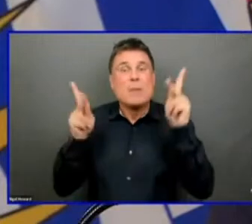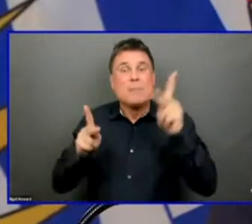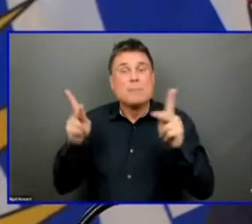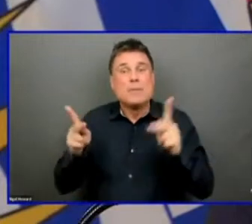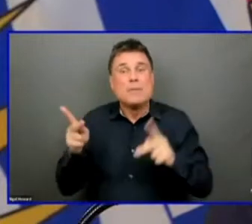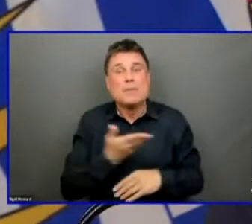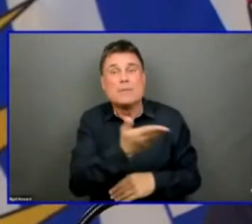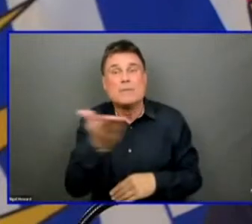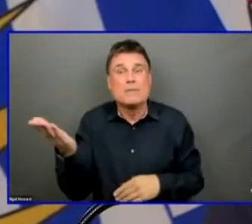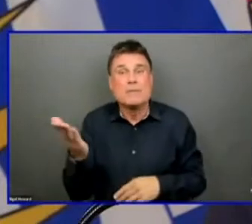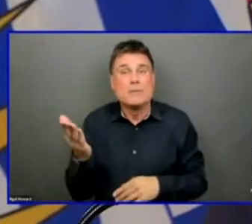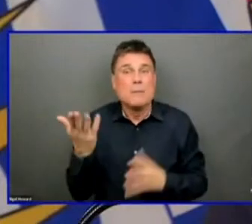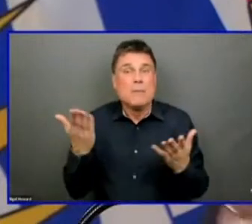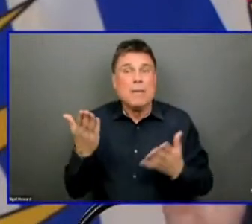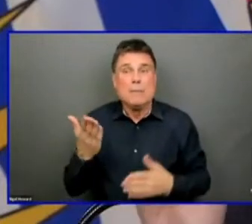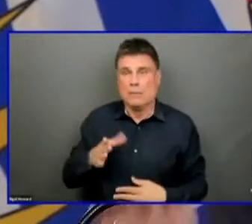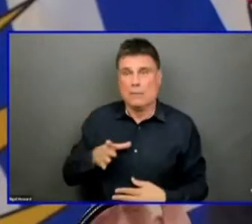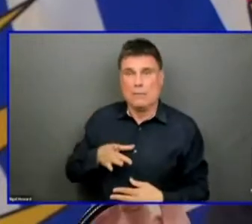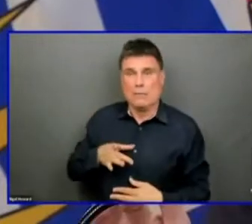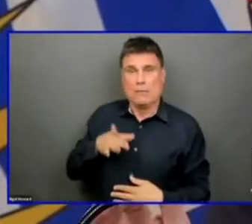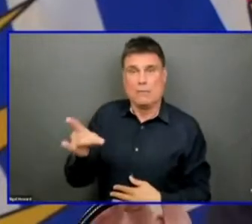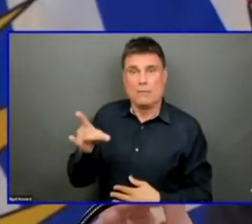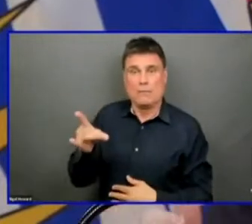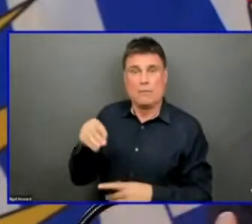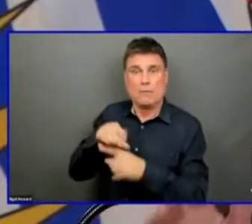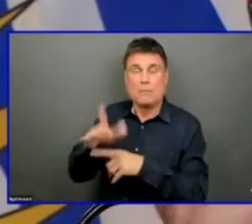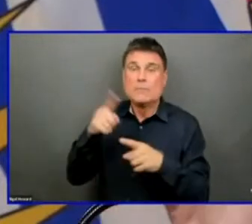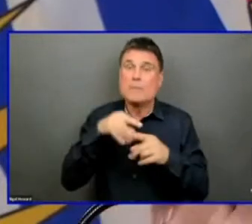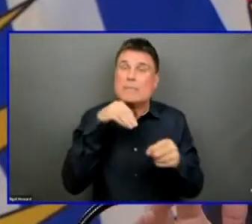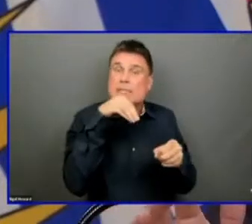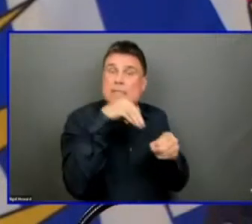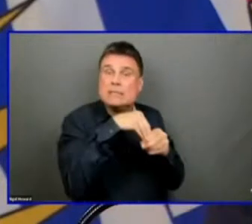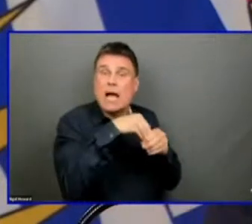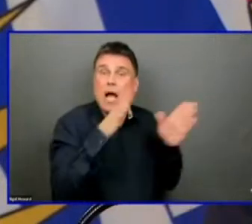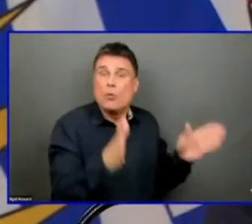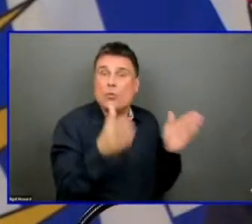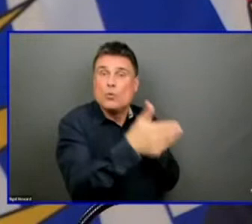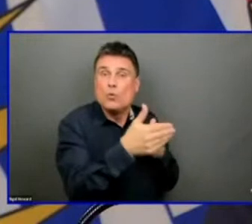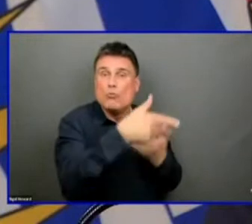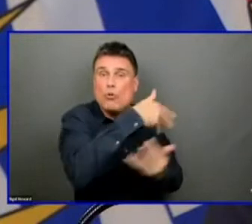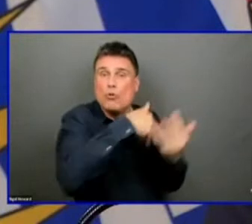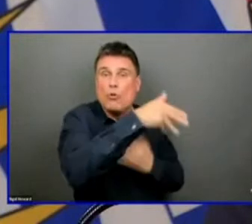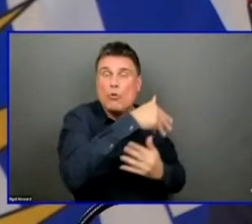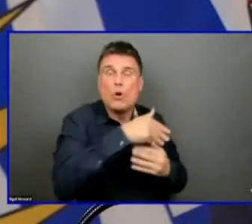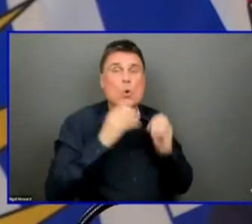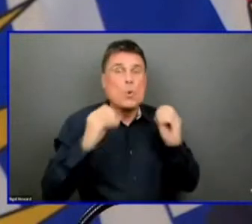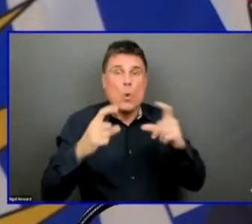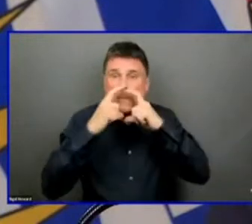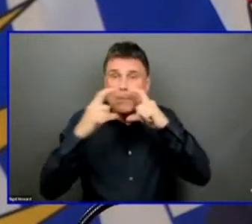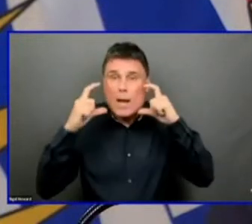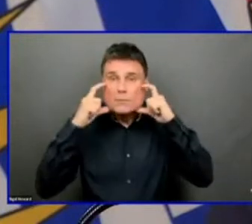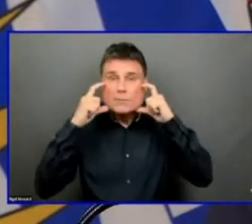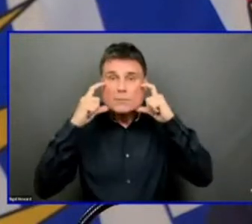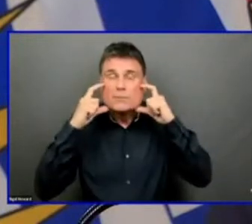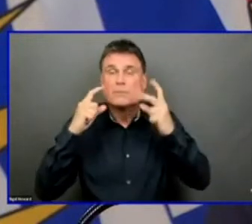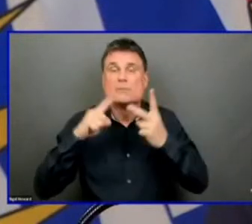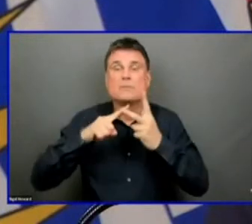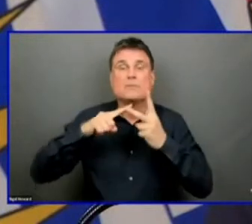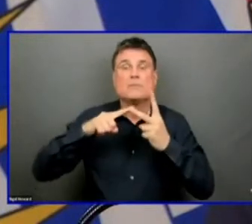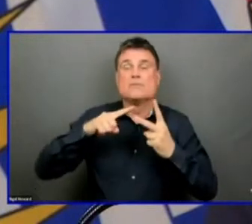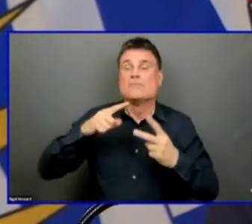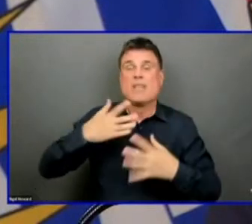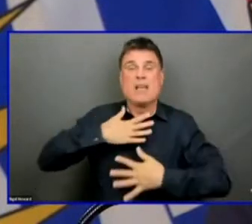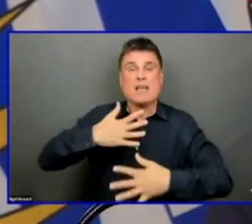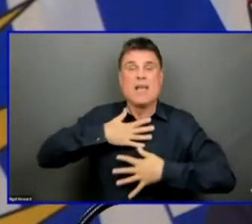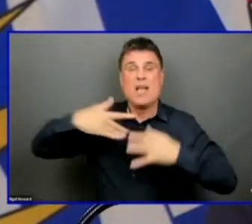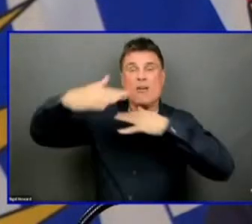using masks, where we have poor ventilation, where we're not keeping our distance. That is something we all need to do 这个 right 是 now. 如果是在室内通